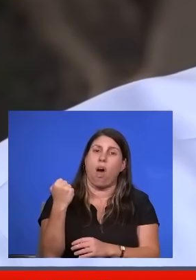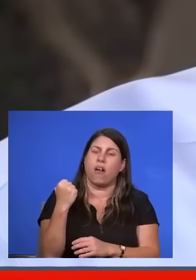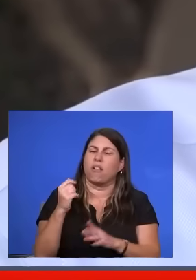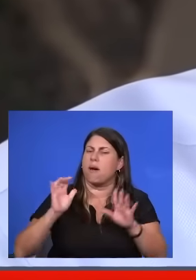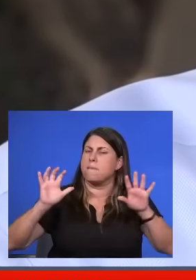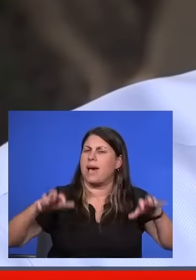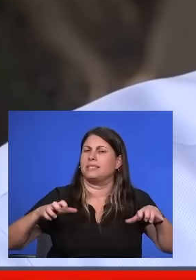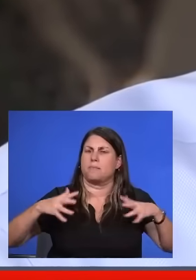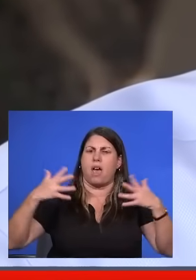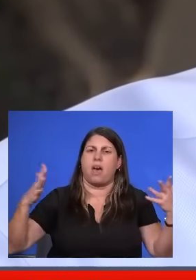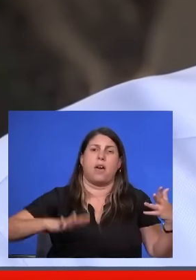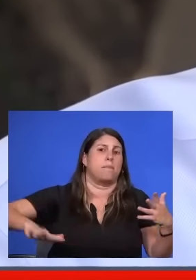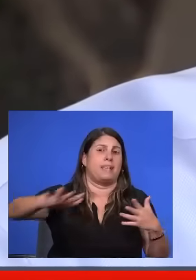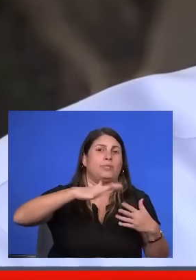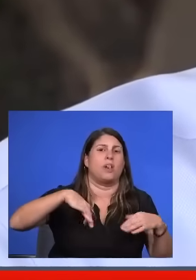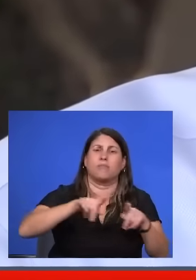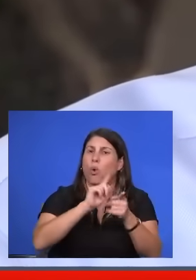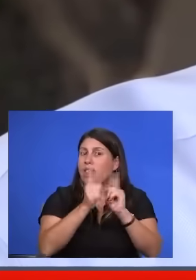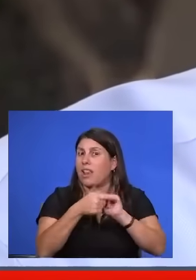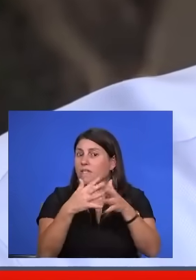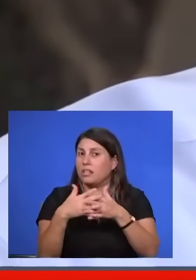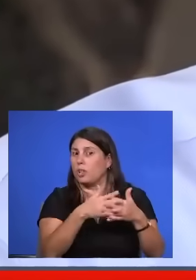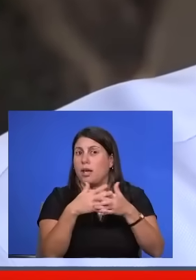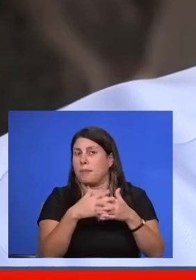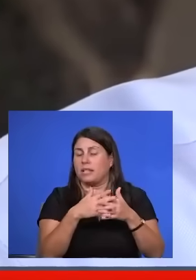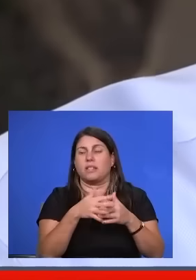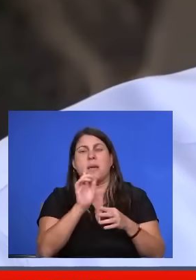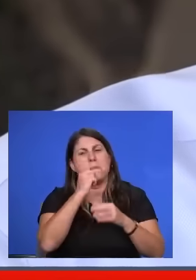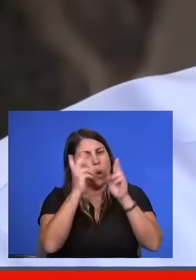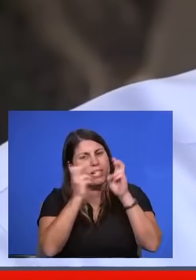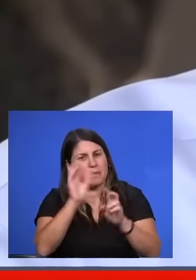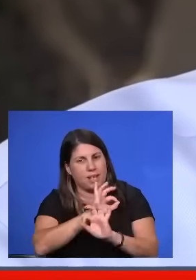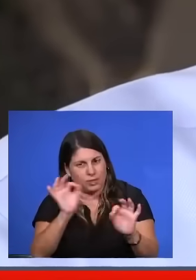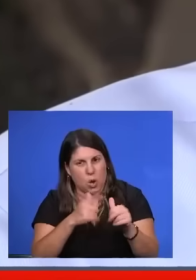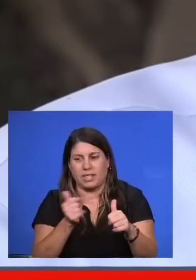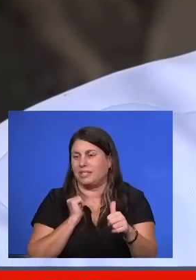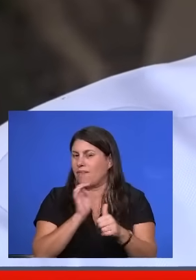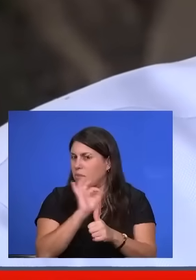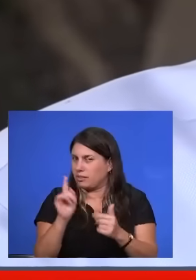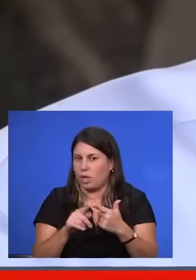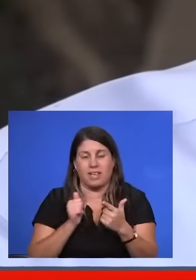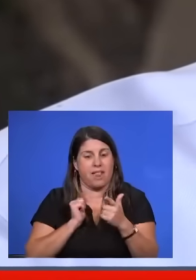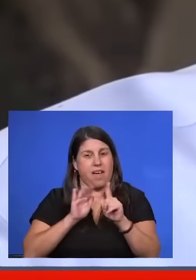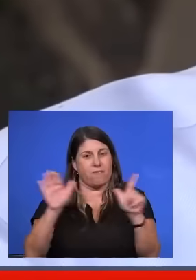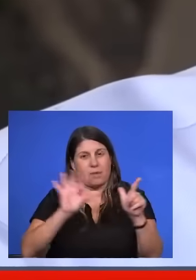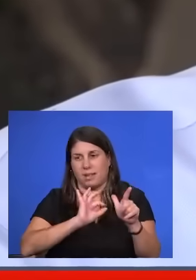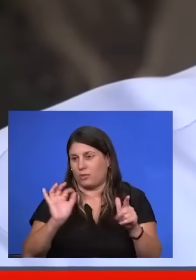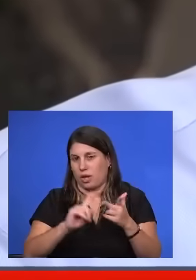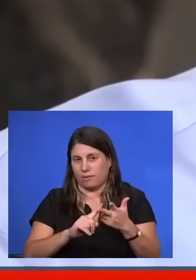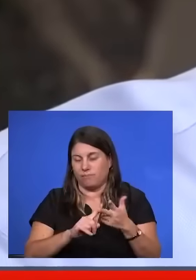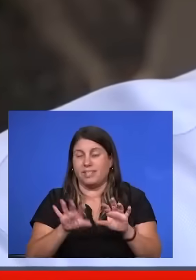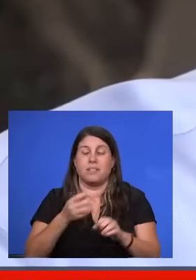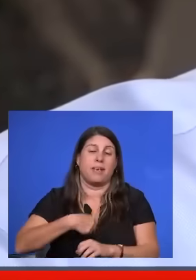כמעט כתחליף לארצות הברית. מודיעין מצוין, צבא מצוין, חיל אוויר מצוין. אם אנחנו נצליח